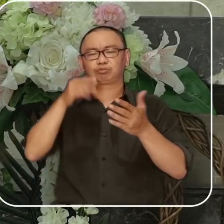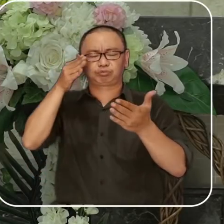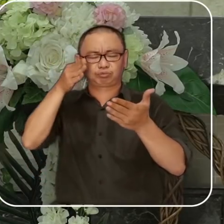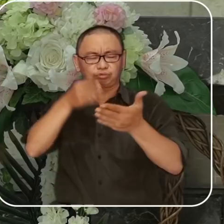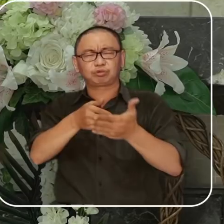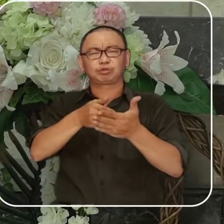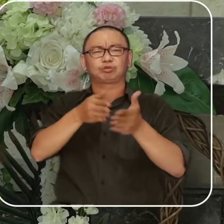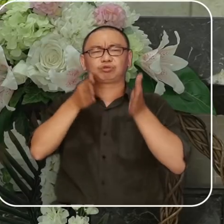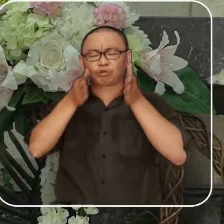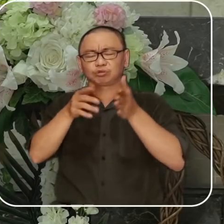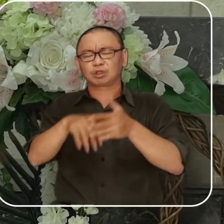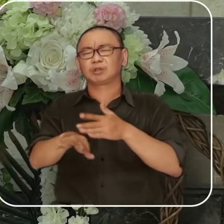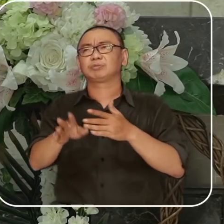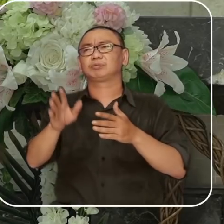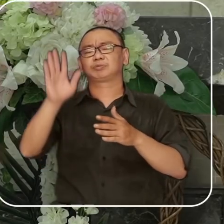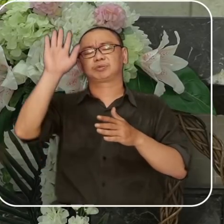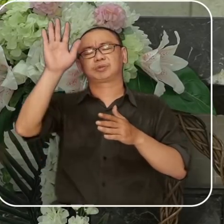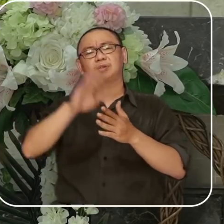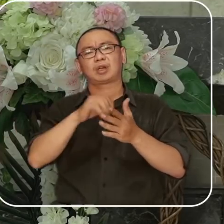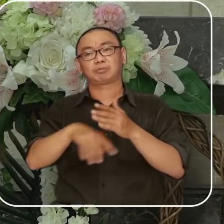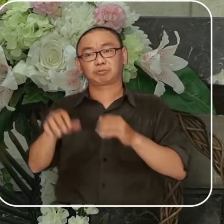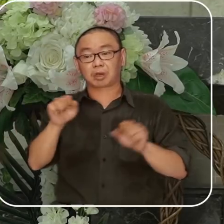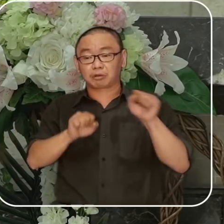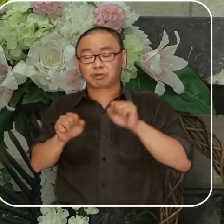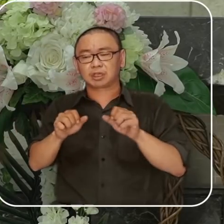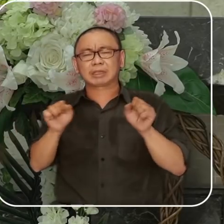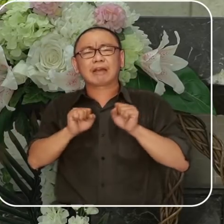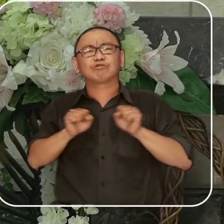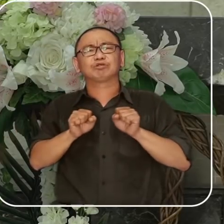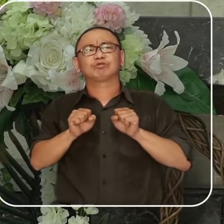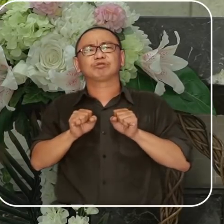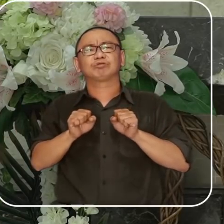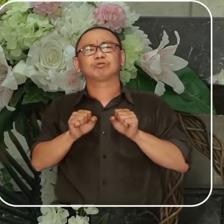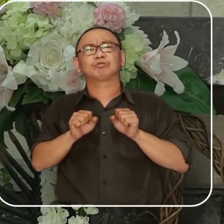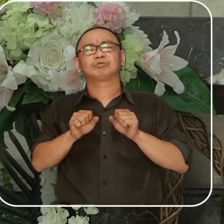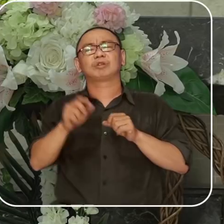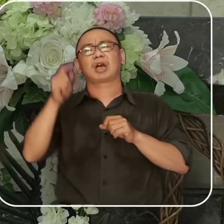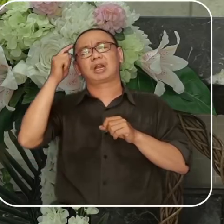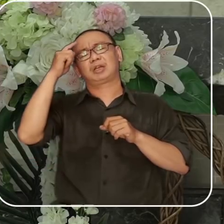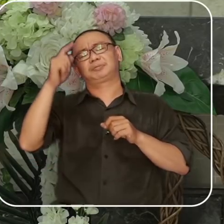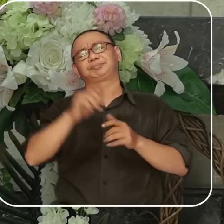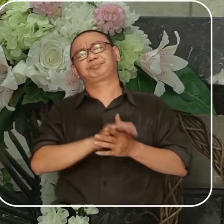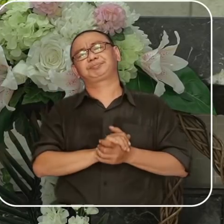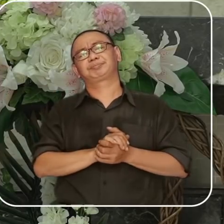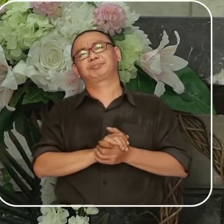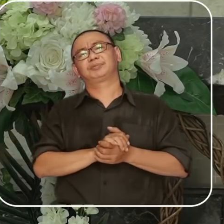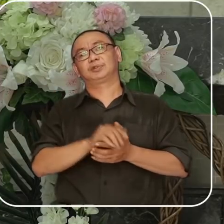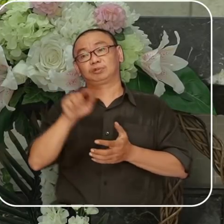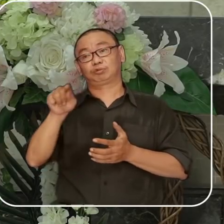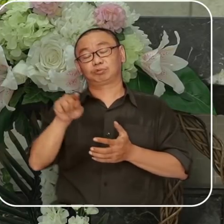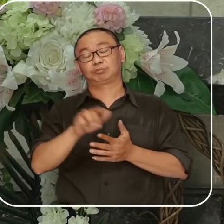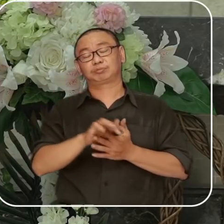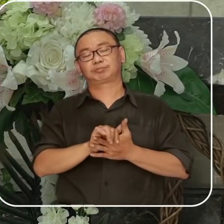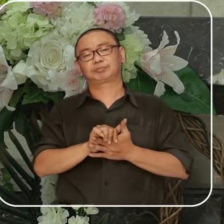yang berbuah di dalam kelakuannya yang takut akan Allah. Dan